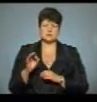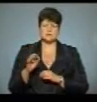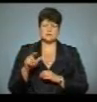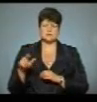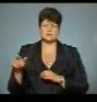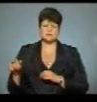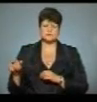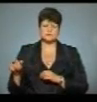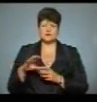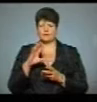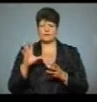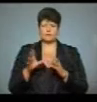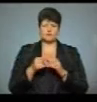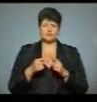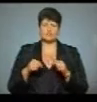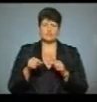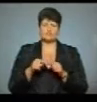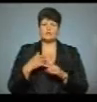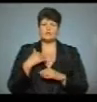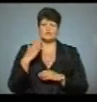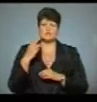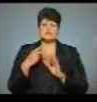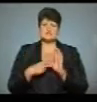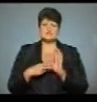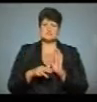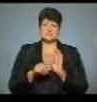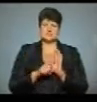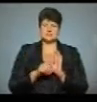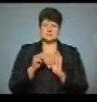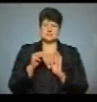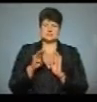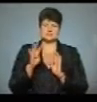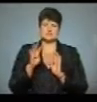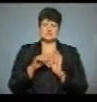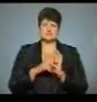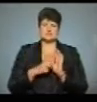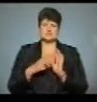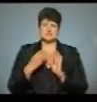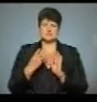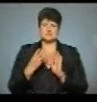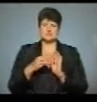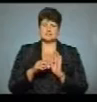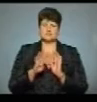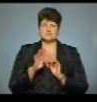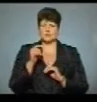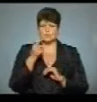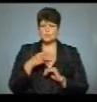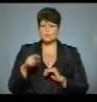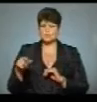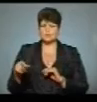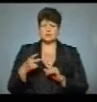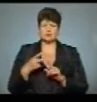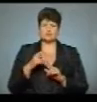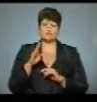виборців. Усього в окрузі проголосували 76 634 особи. На другому і третьому місцях